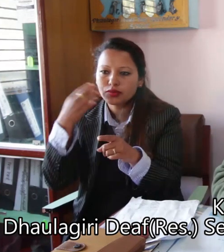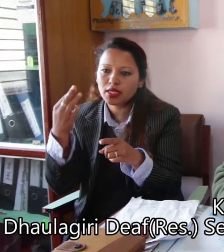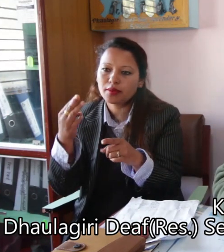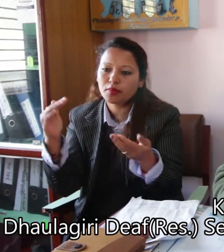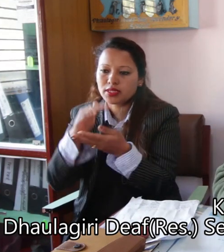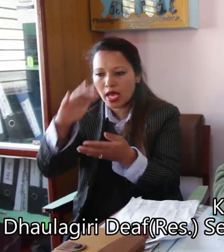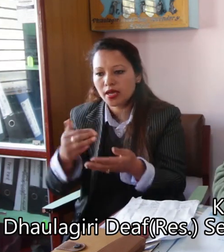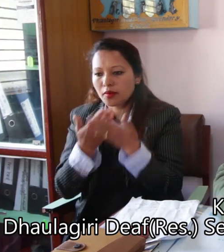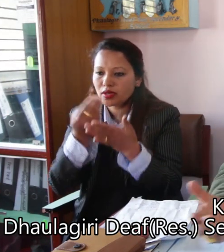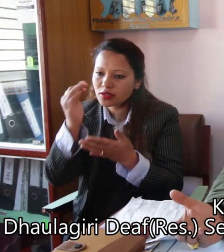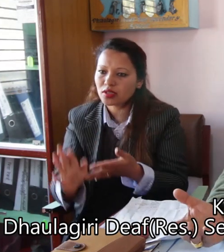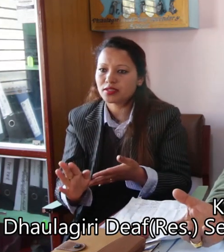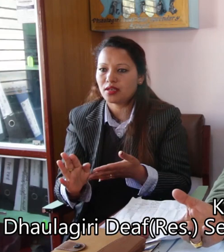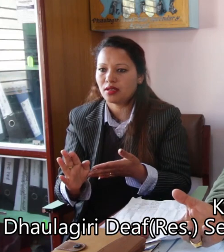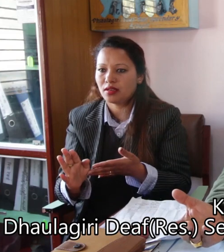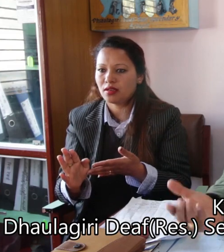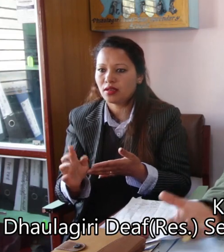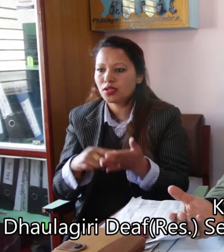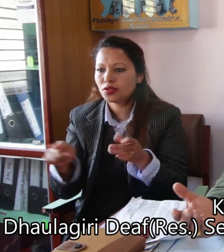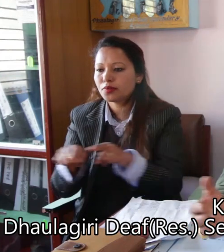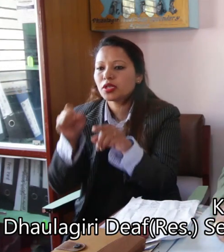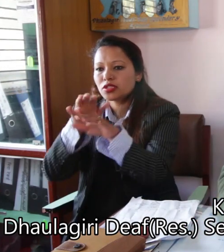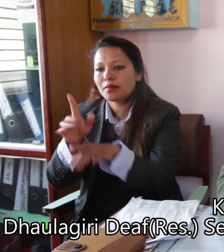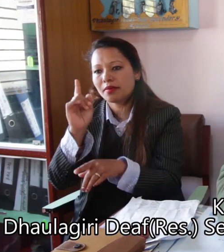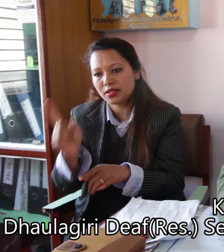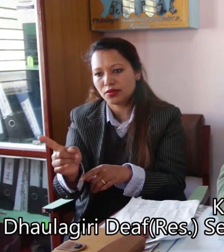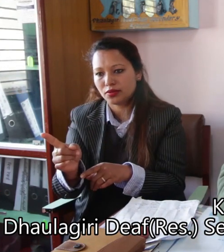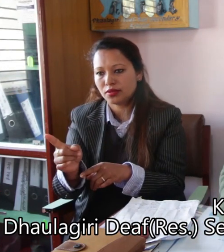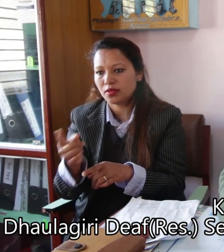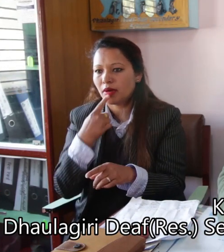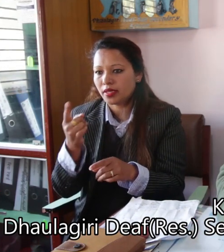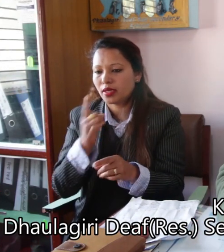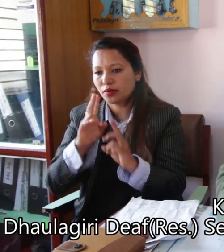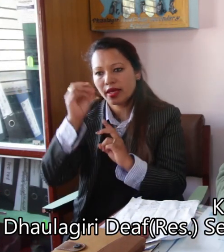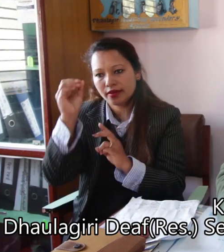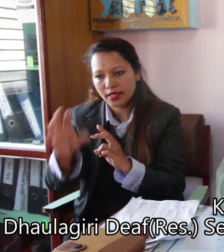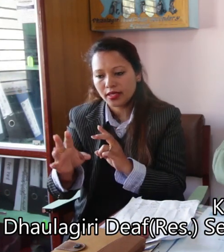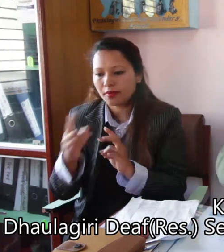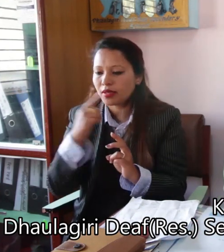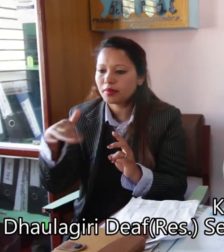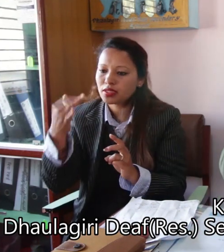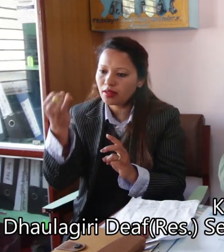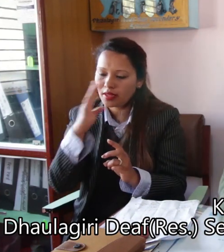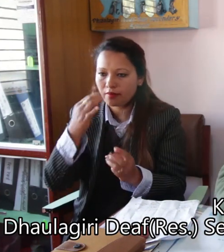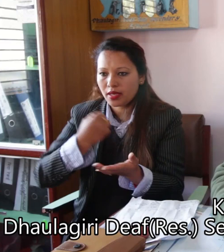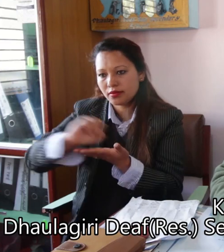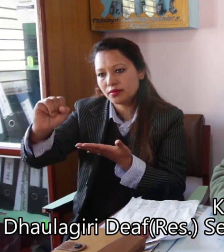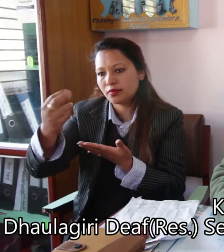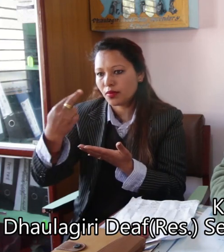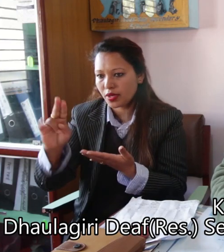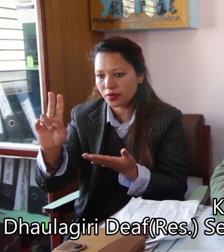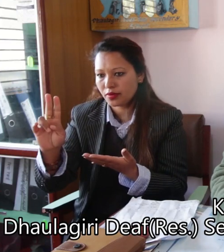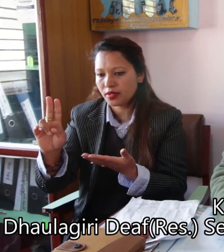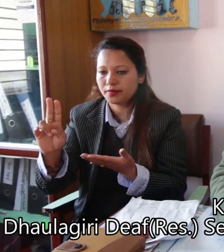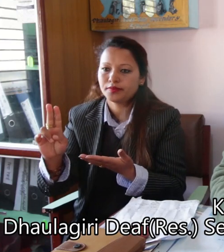आउना सक्षन है त्योबन तो समाहीची ने हो भाने पचे लव तो बाचन त्यांवड़ा है अमरो